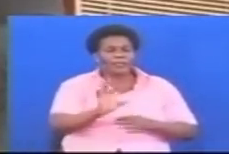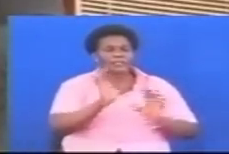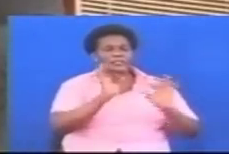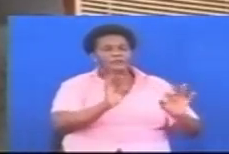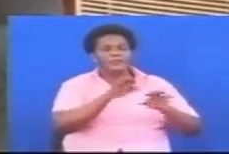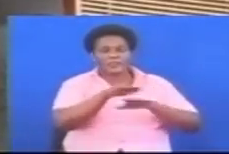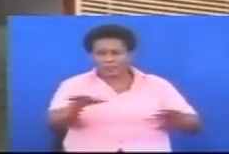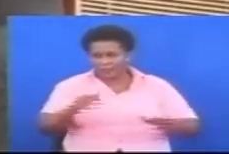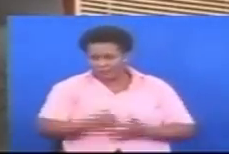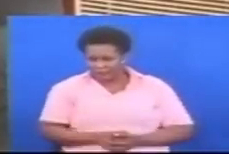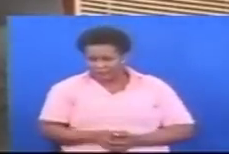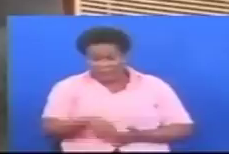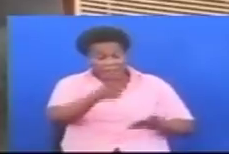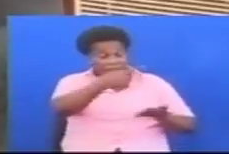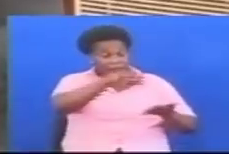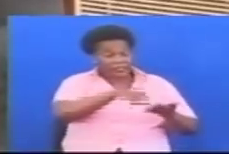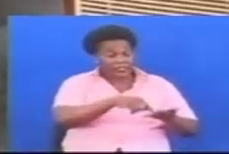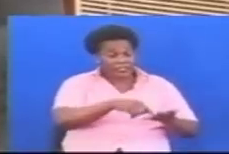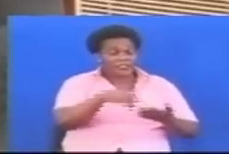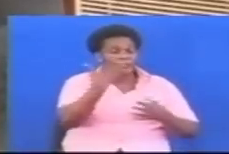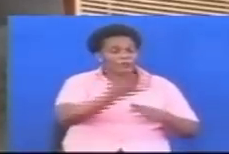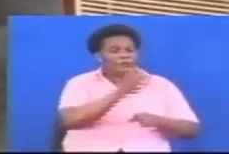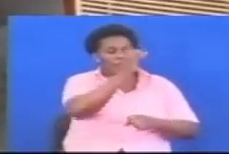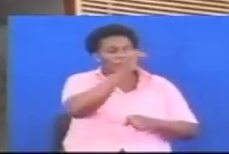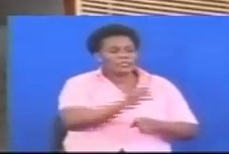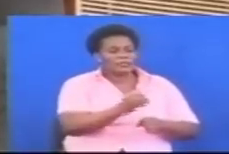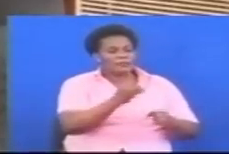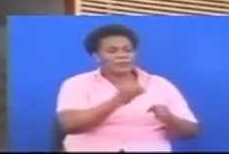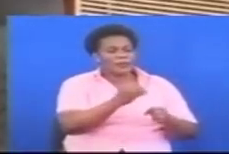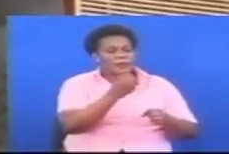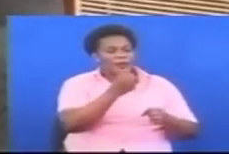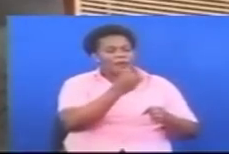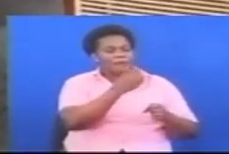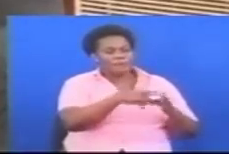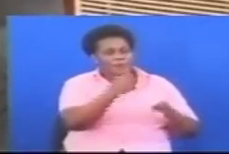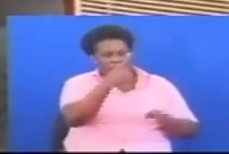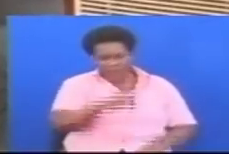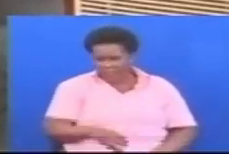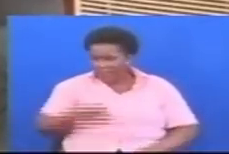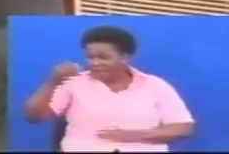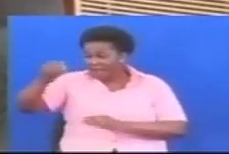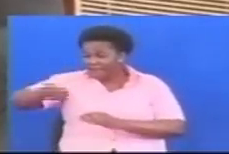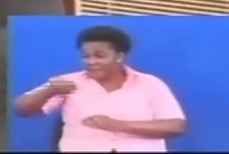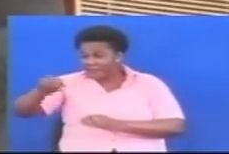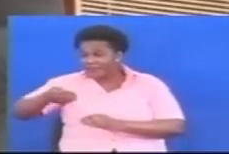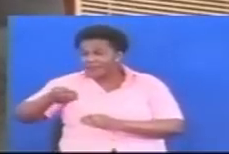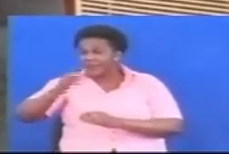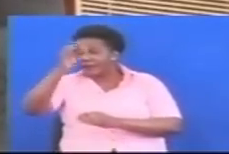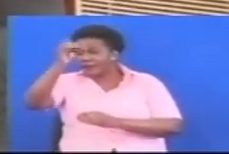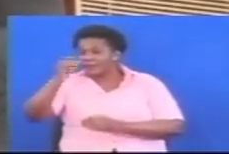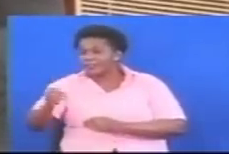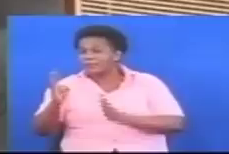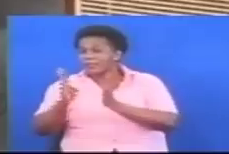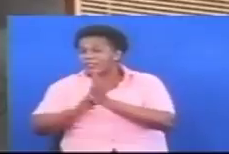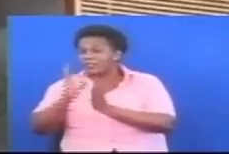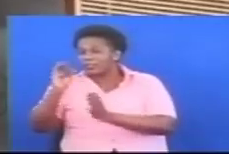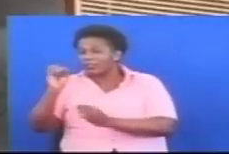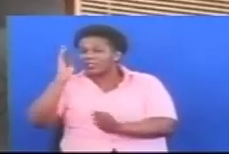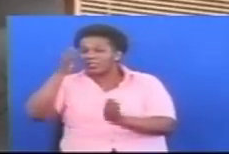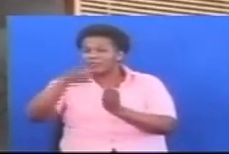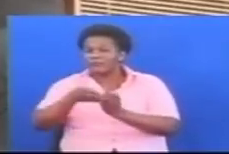watapata maji kwa 100% na wakazi wa vijijini watapata maji safi na salama angalau kwa 90% ifikapo mwaka